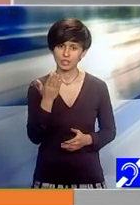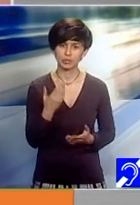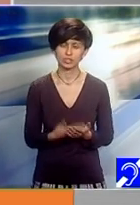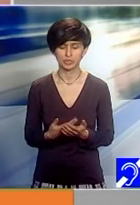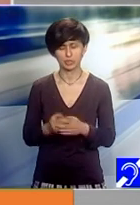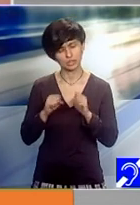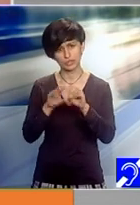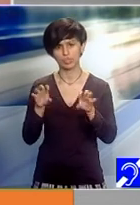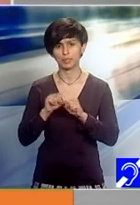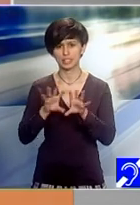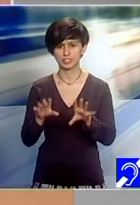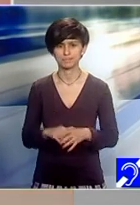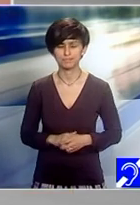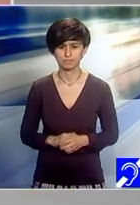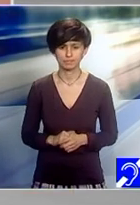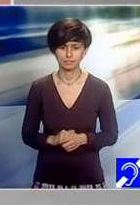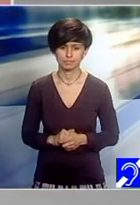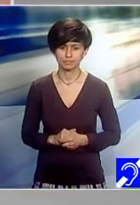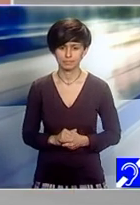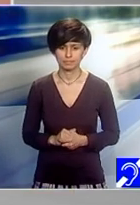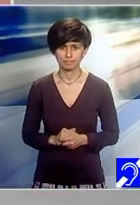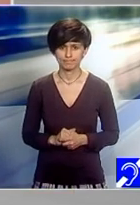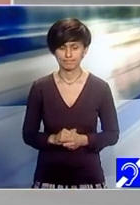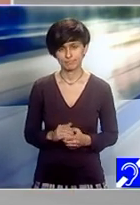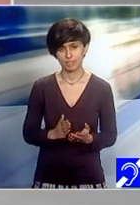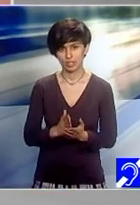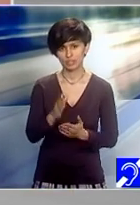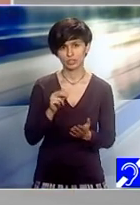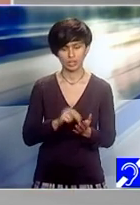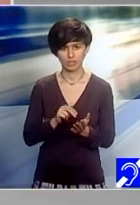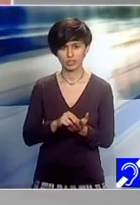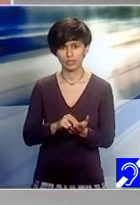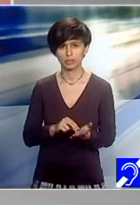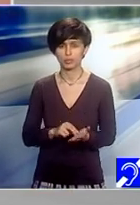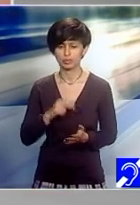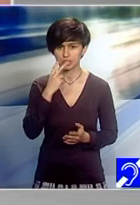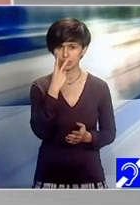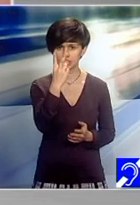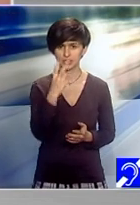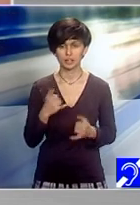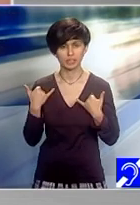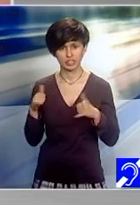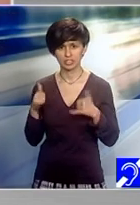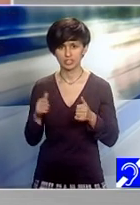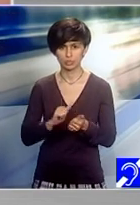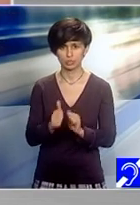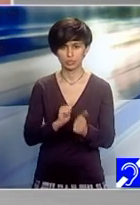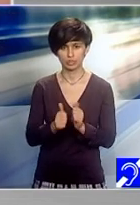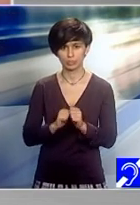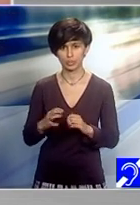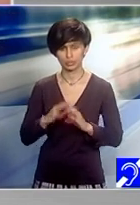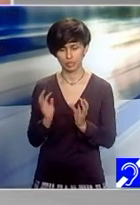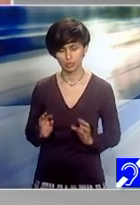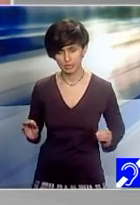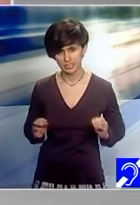mare drag. O zi bună. Mult succes. În continuare vă propun să vedem ce se întâmplă și cu sportul românesc de